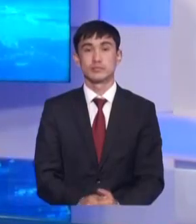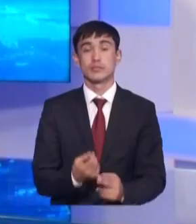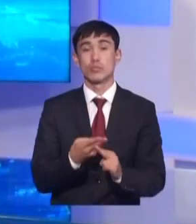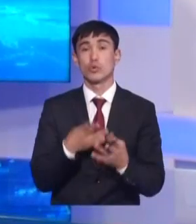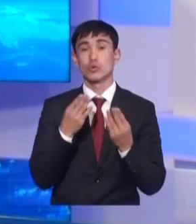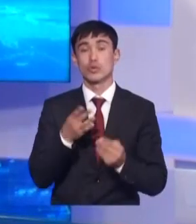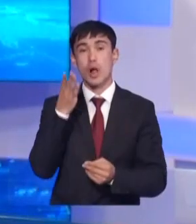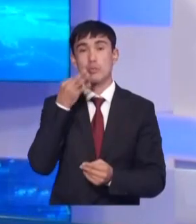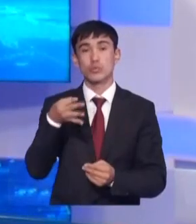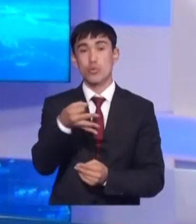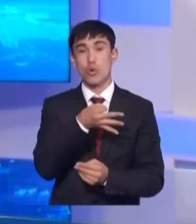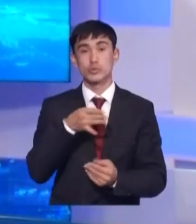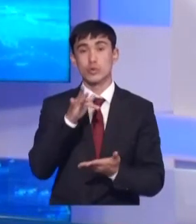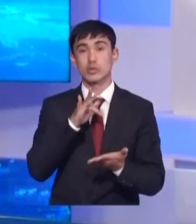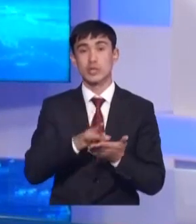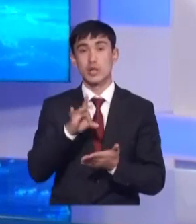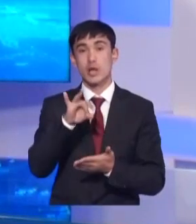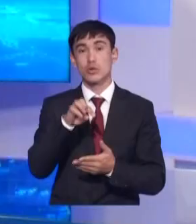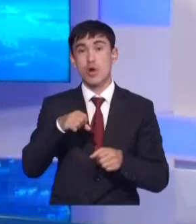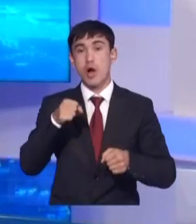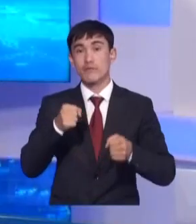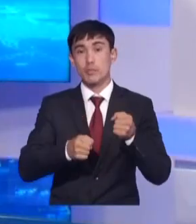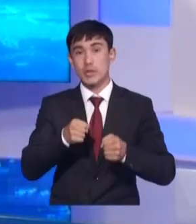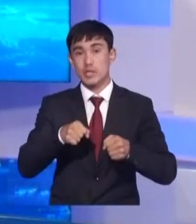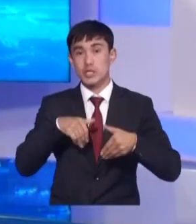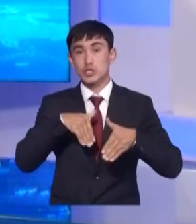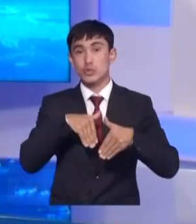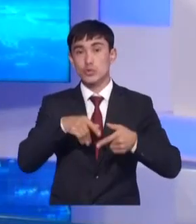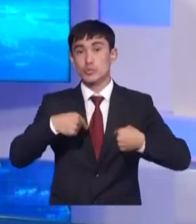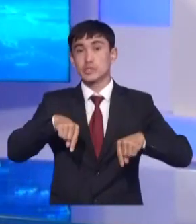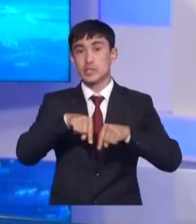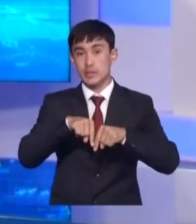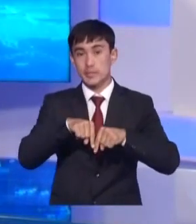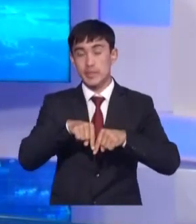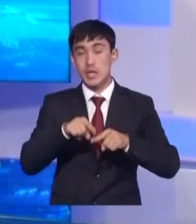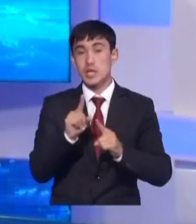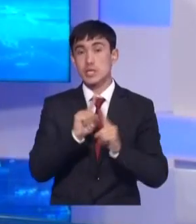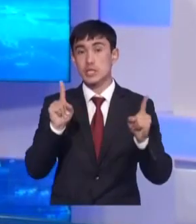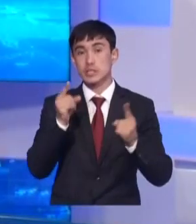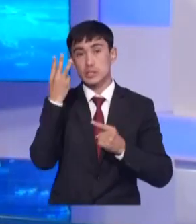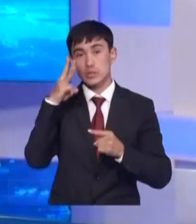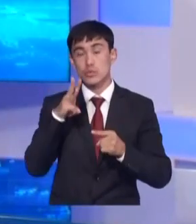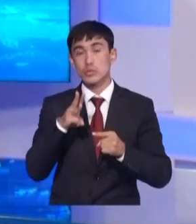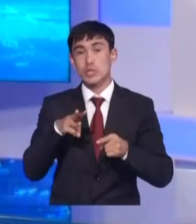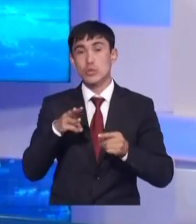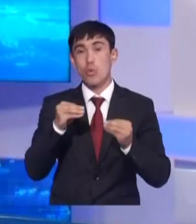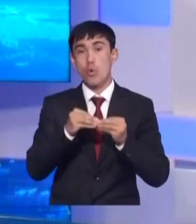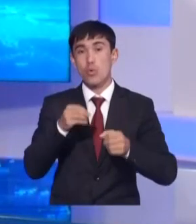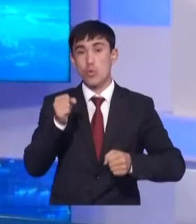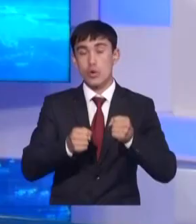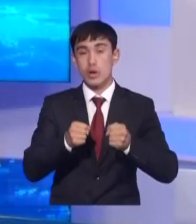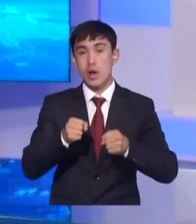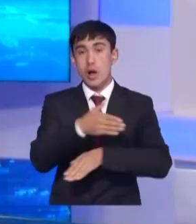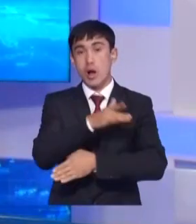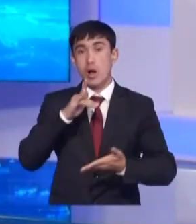Бұл күні Алматы облысының орталығында ретро автомобильдер шеру ұйымдастырылды. Ерекше стилде өткен шарада 10 көлік қала